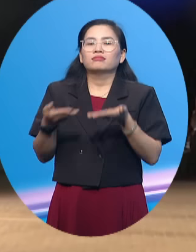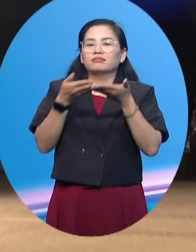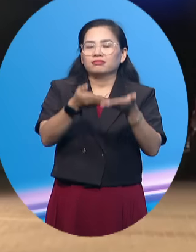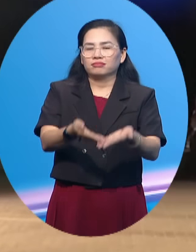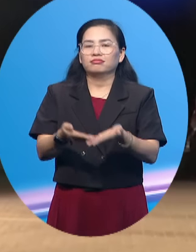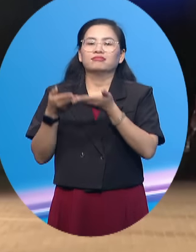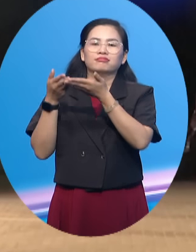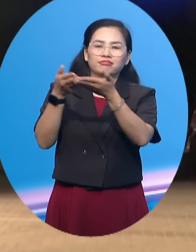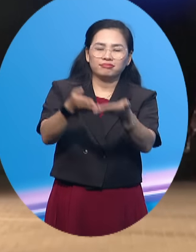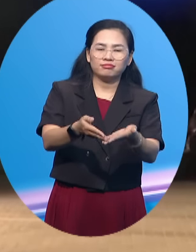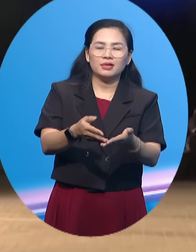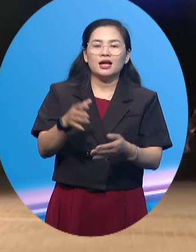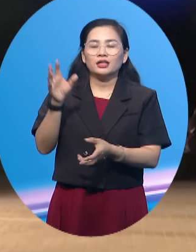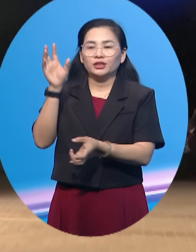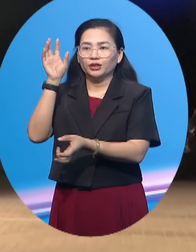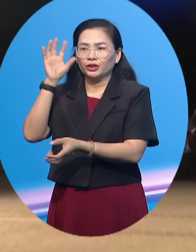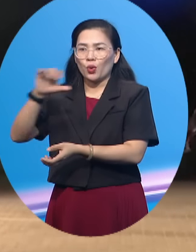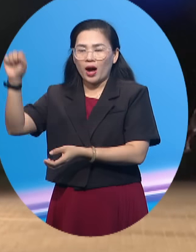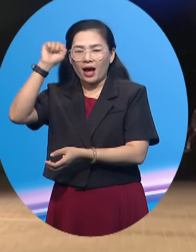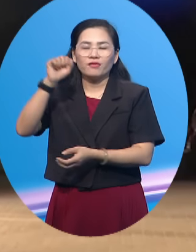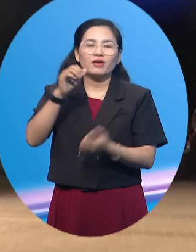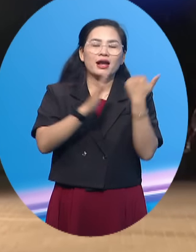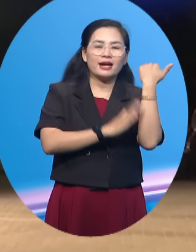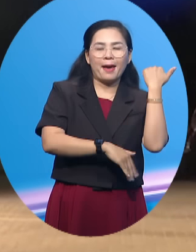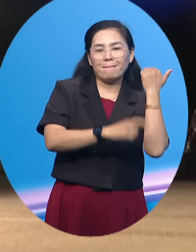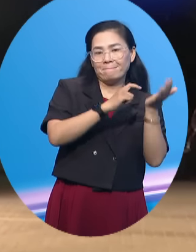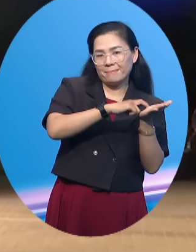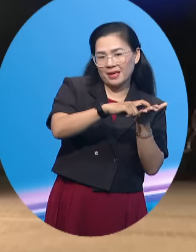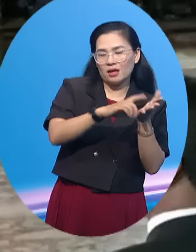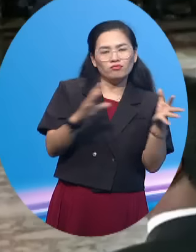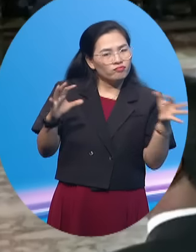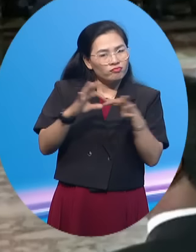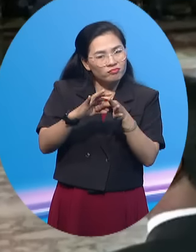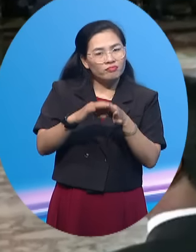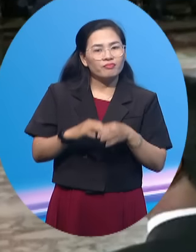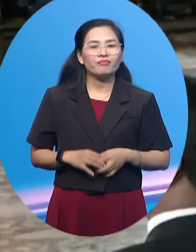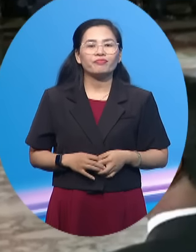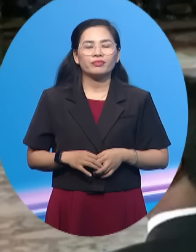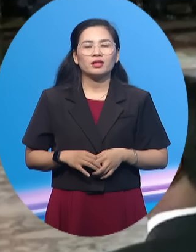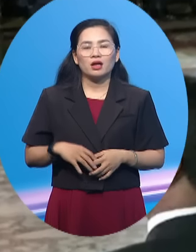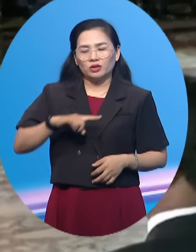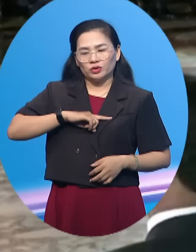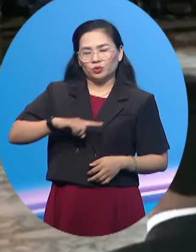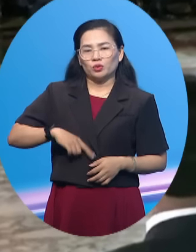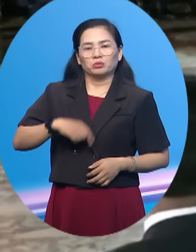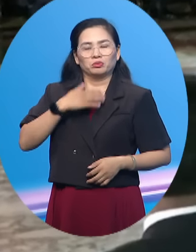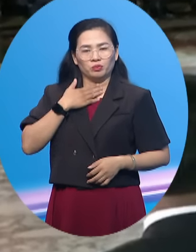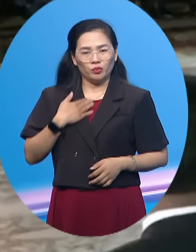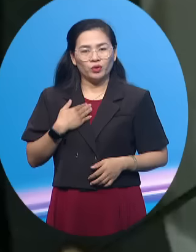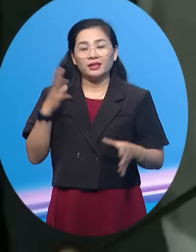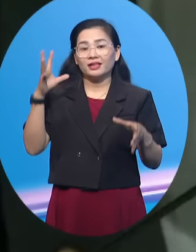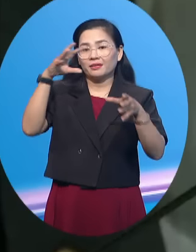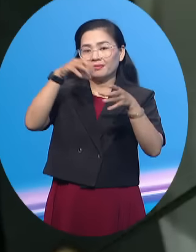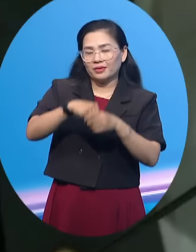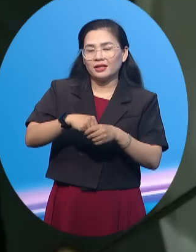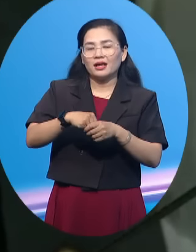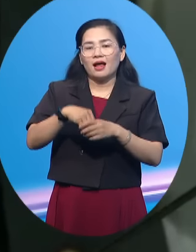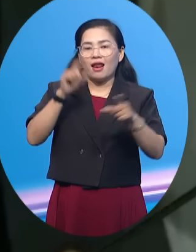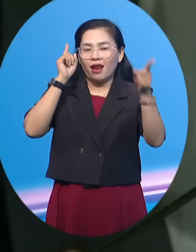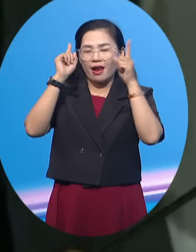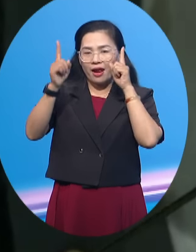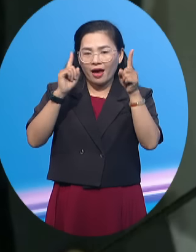biển lớn giữa châu Á và Nam Mỹ. Ông Tập Cận Bình cho biết thêm rằng, ông rất mong chờ tham dự hội nghị các nhà lãnh đạo kinh tế